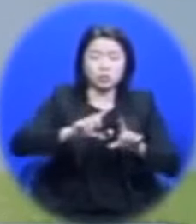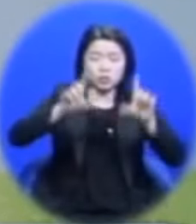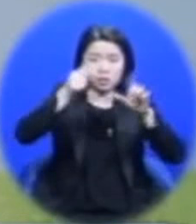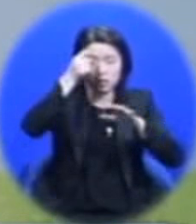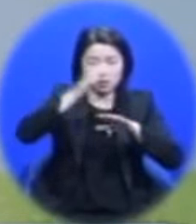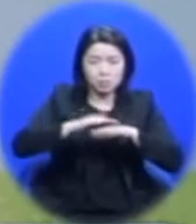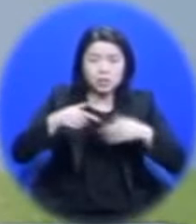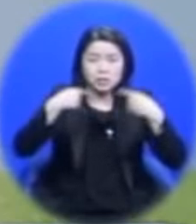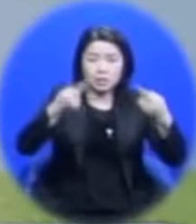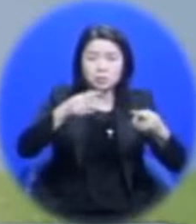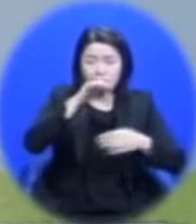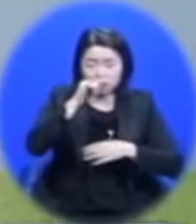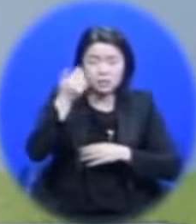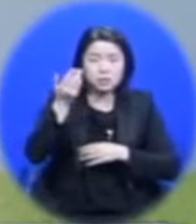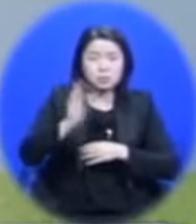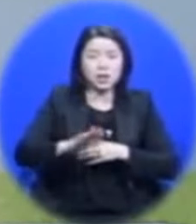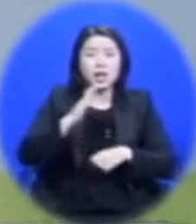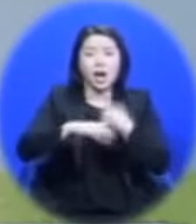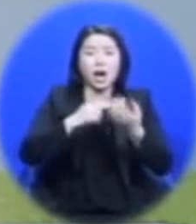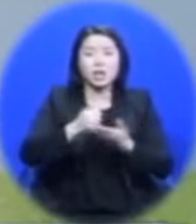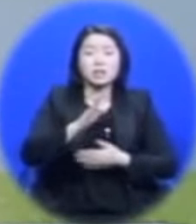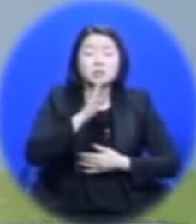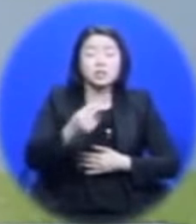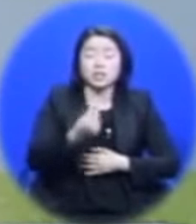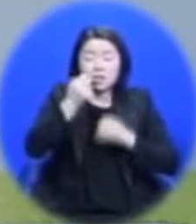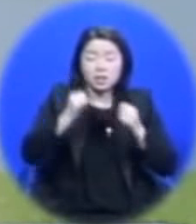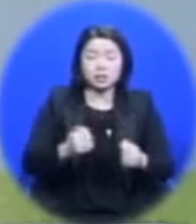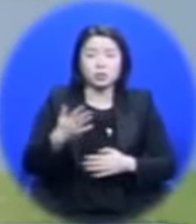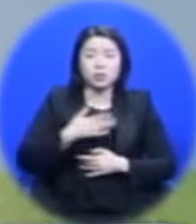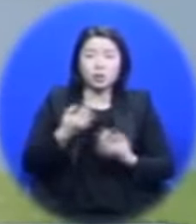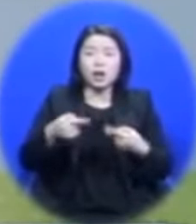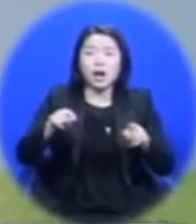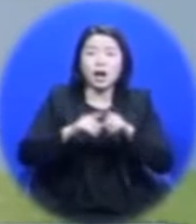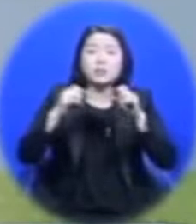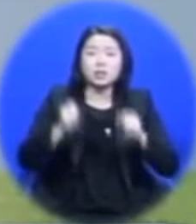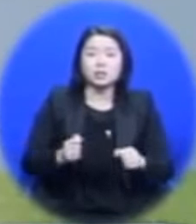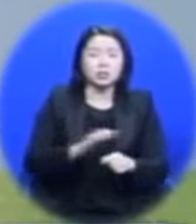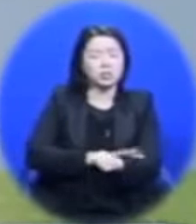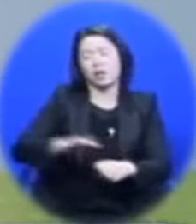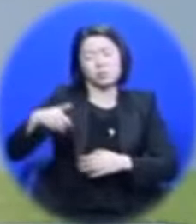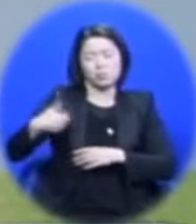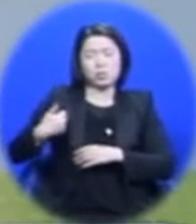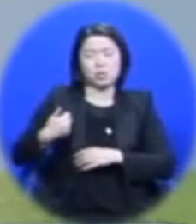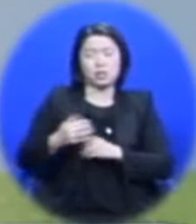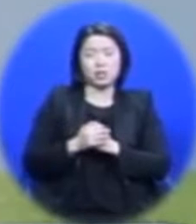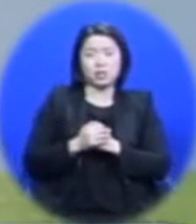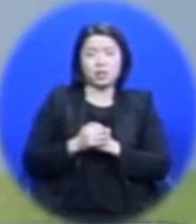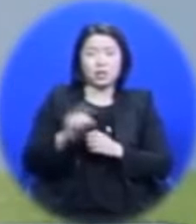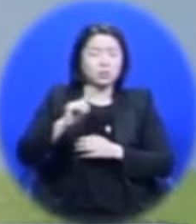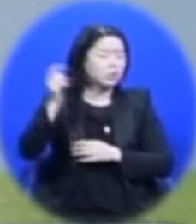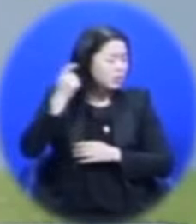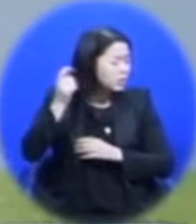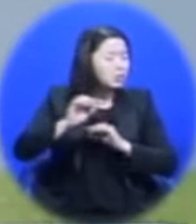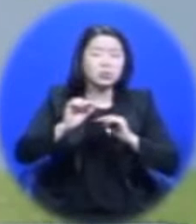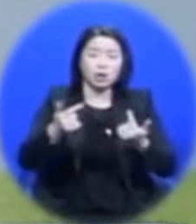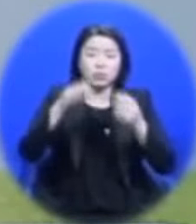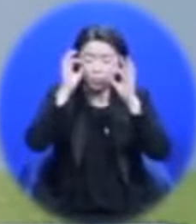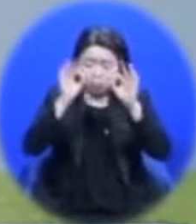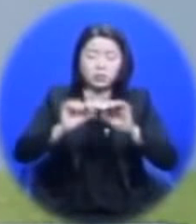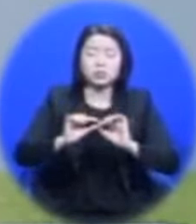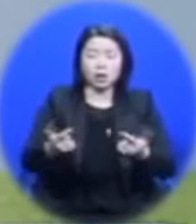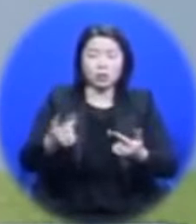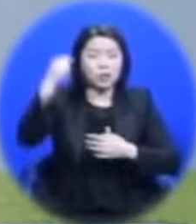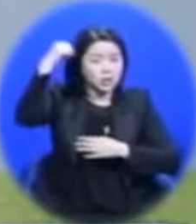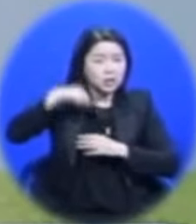참석했지만 하나님이 정말 살아계시고 나와 함께 계신 거 나 잘 모르겠습니다. 뭘 들리지도 않고 보이지도